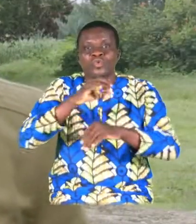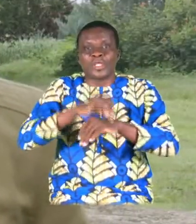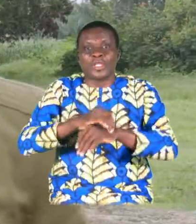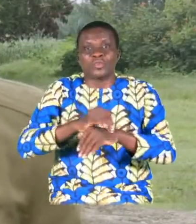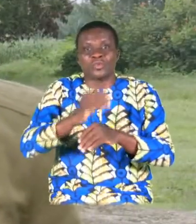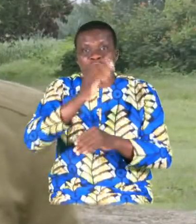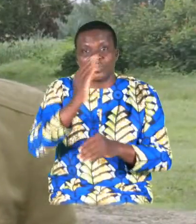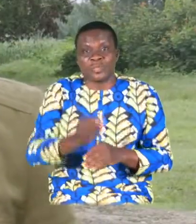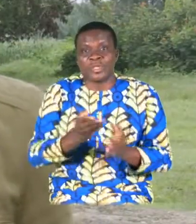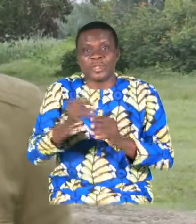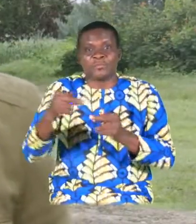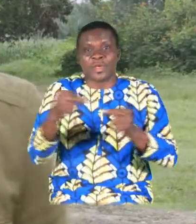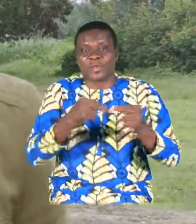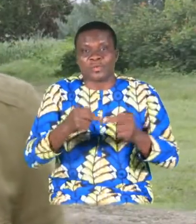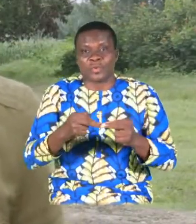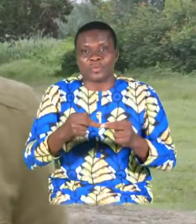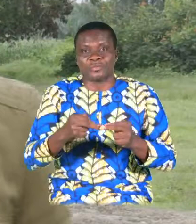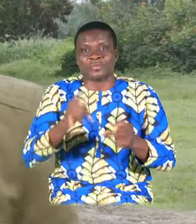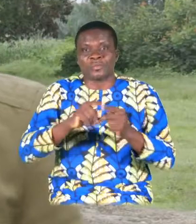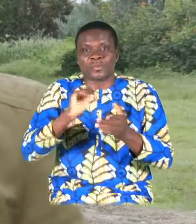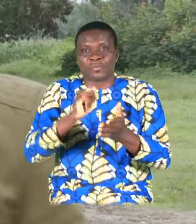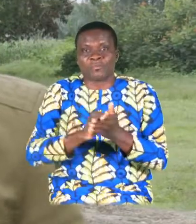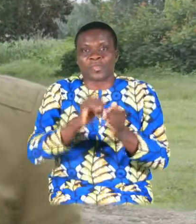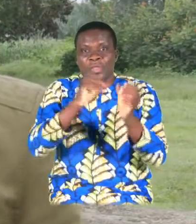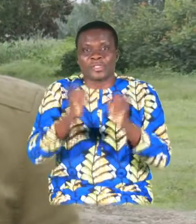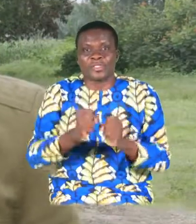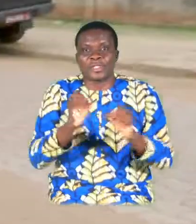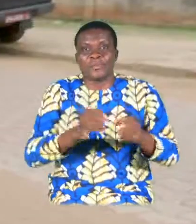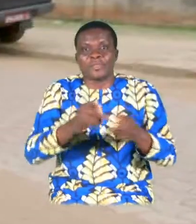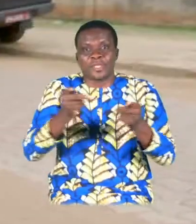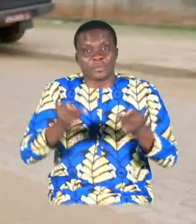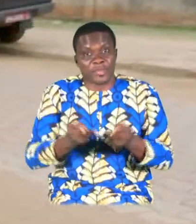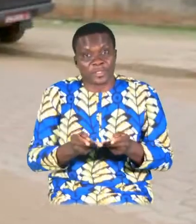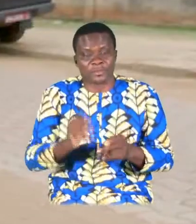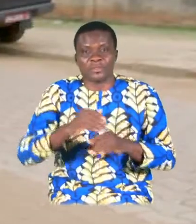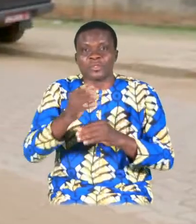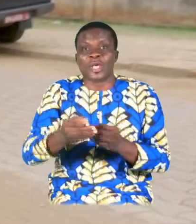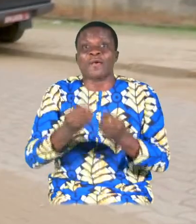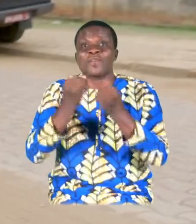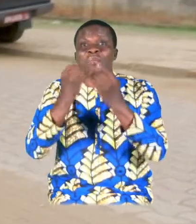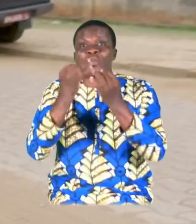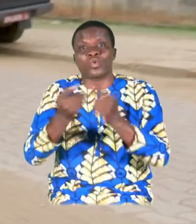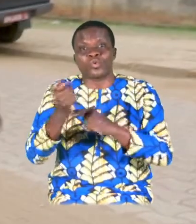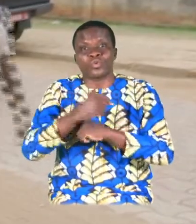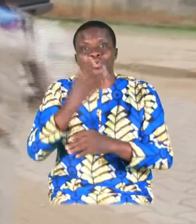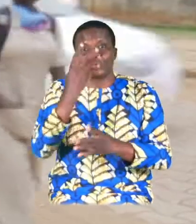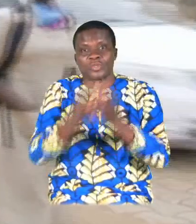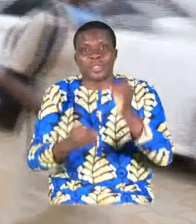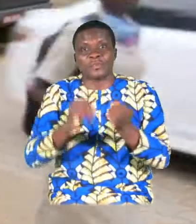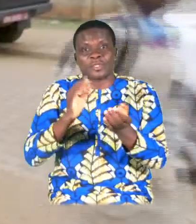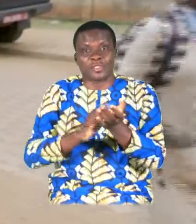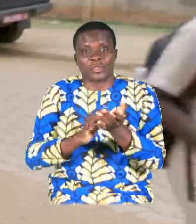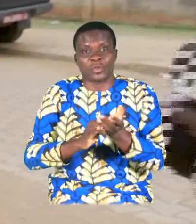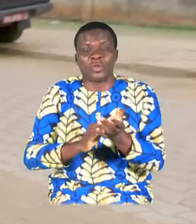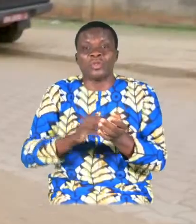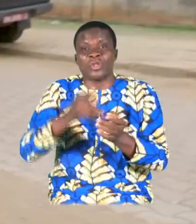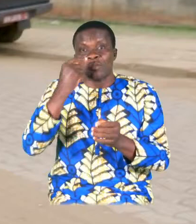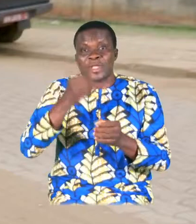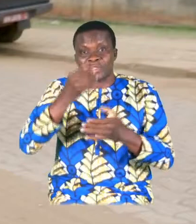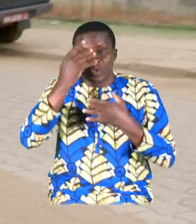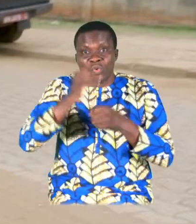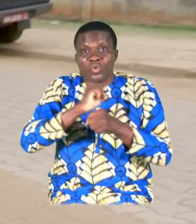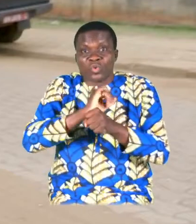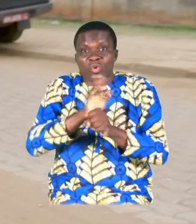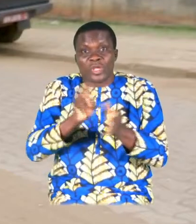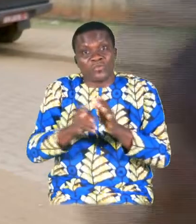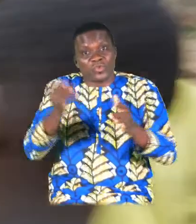territoire par rapport à cette stratégie mise en place. Après plusieurs jours d'absence de classe due à la pandémie du